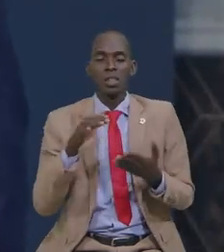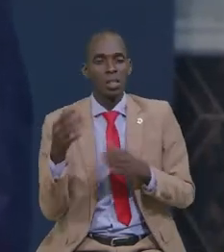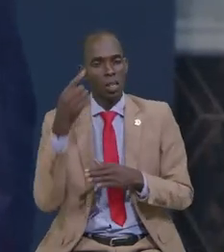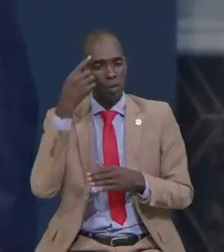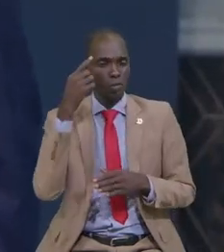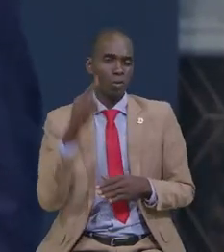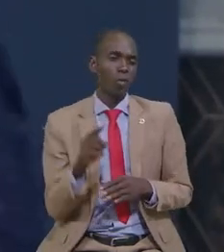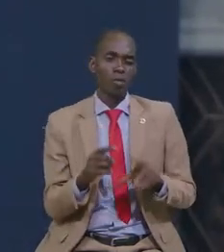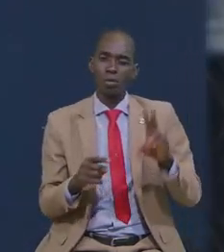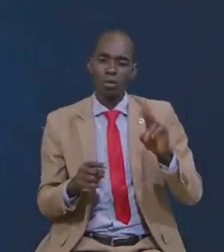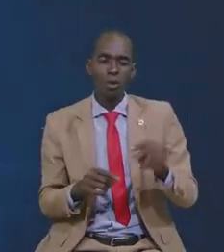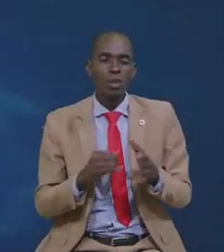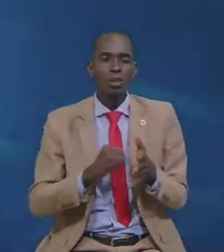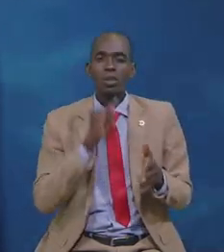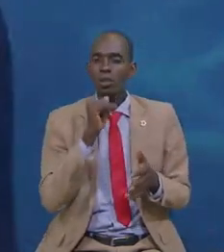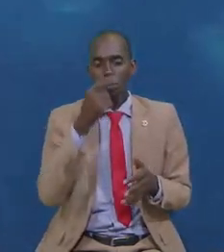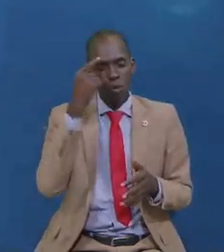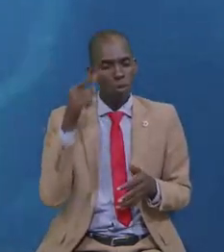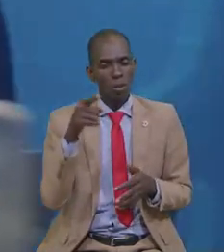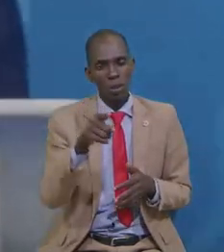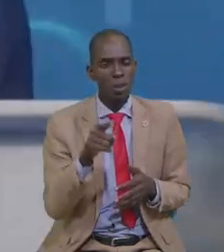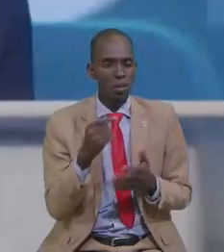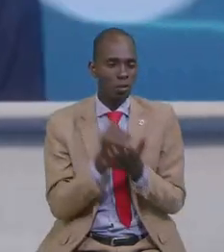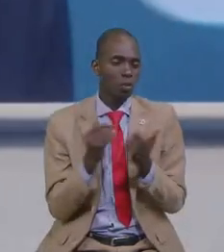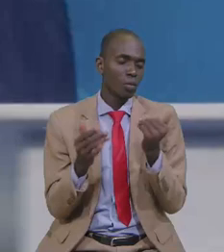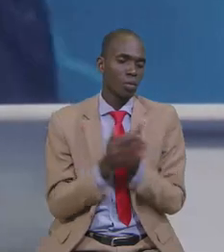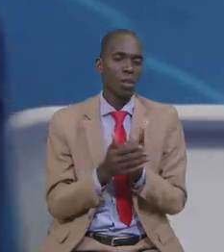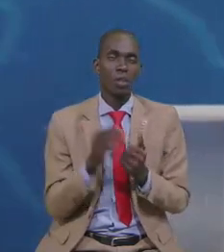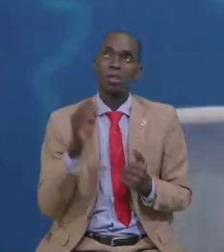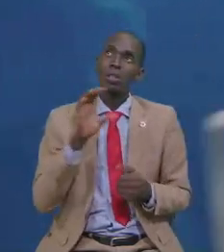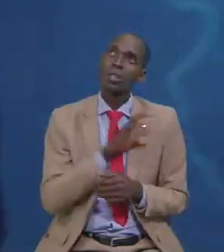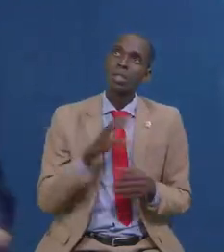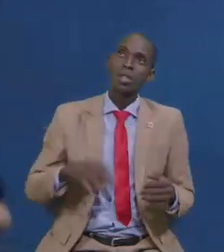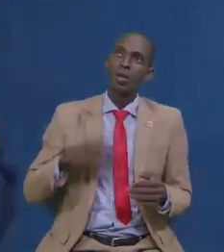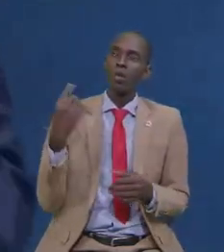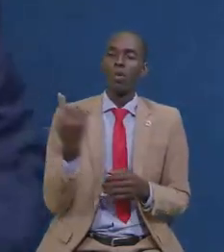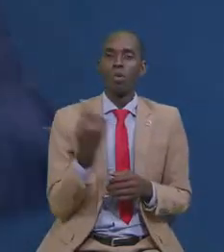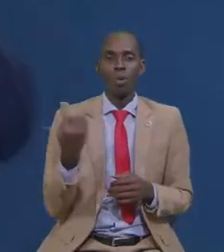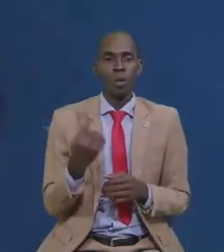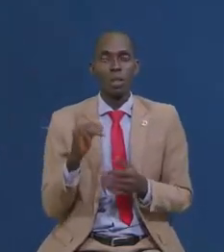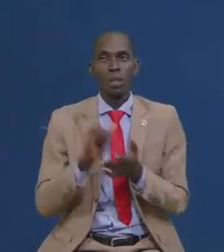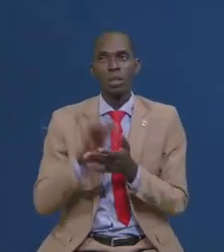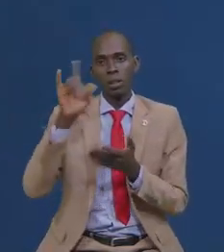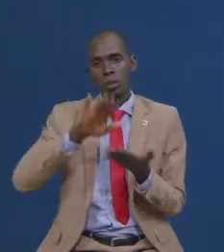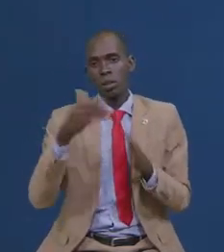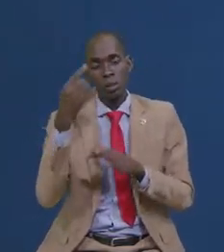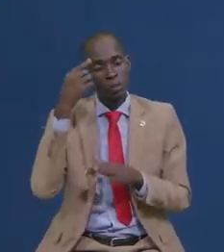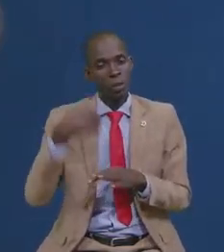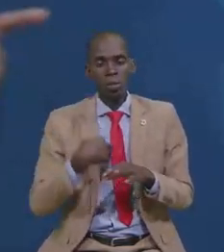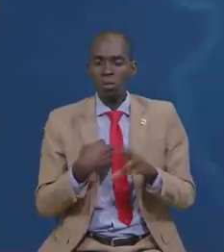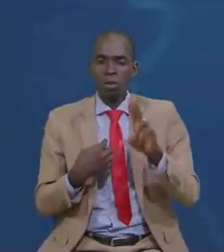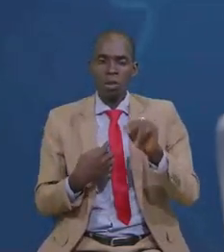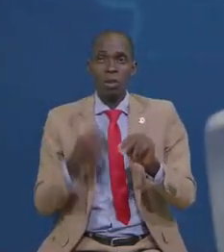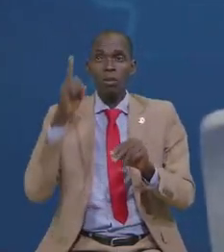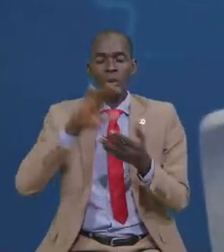Alors, eux l'ont crucifié, pas pour ses péchés qu'il a commis, mais il est mort pour toi, pour